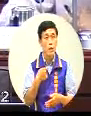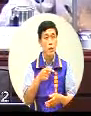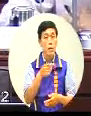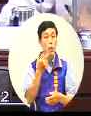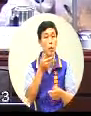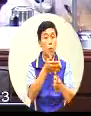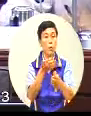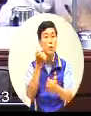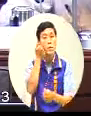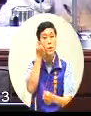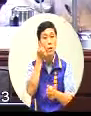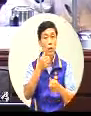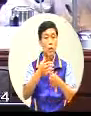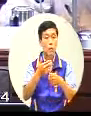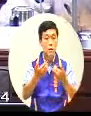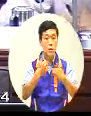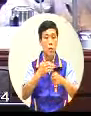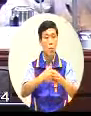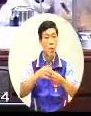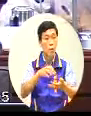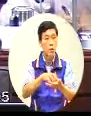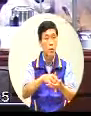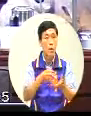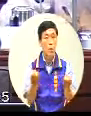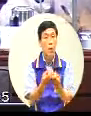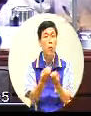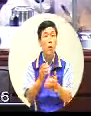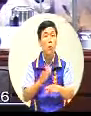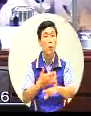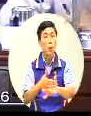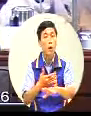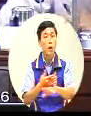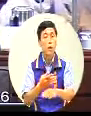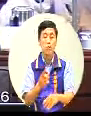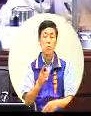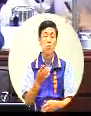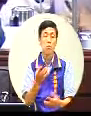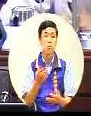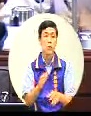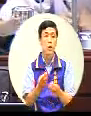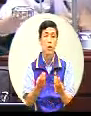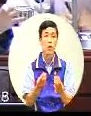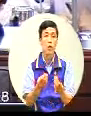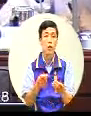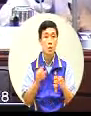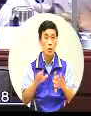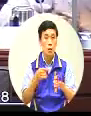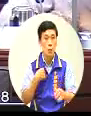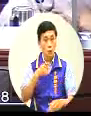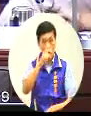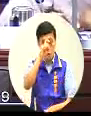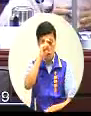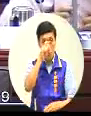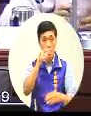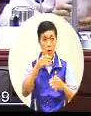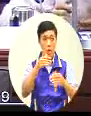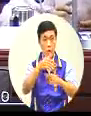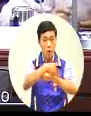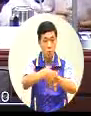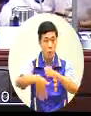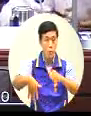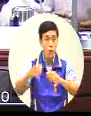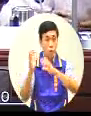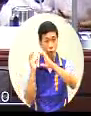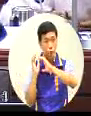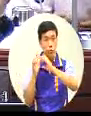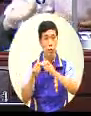证没事情、啊、我也不敢说、啊、所以说我想我会尽量、啊、我会要求相关的单位、啊、当